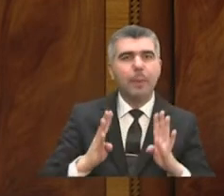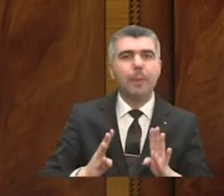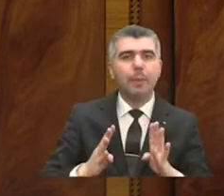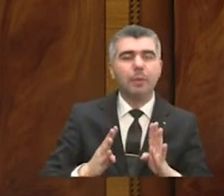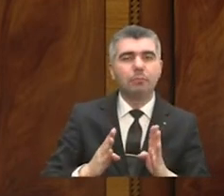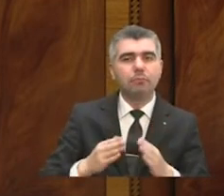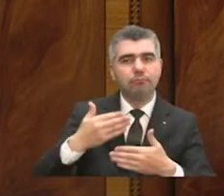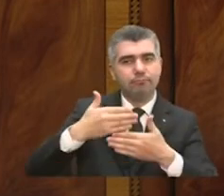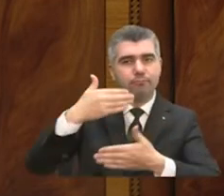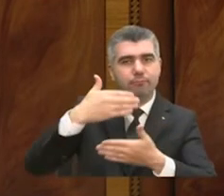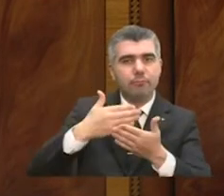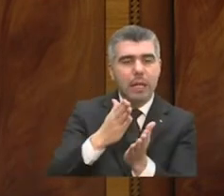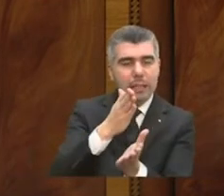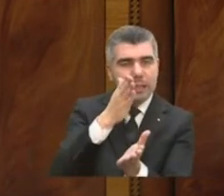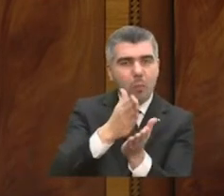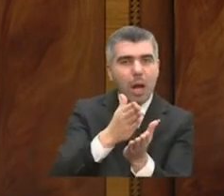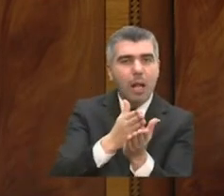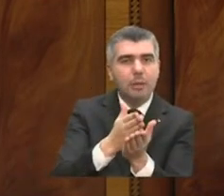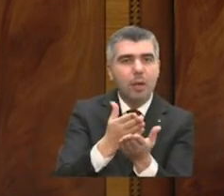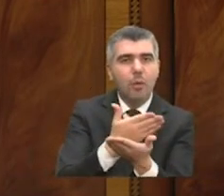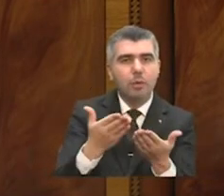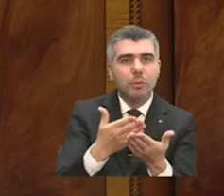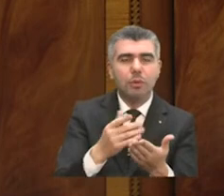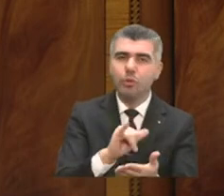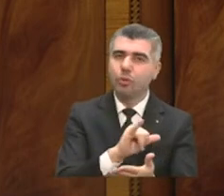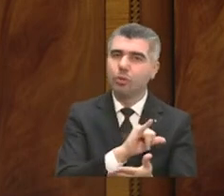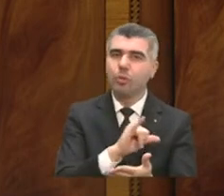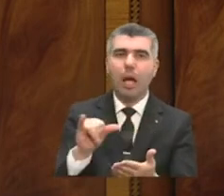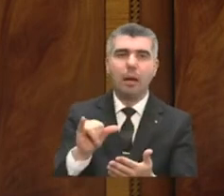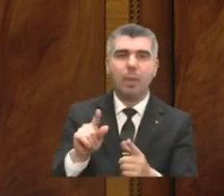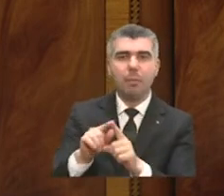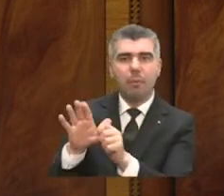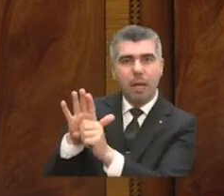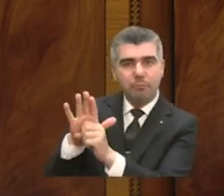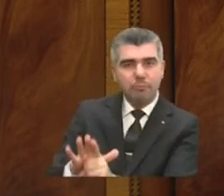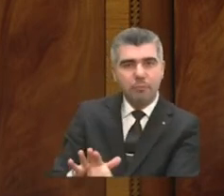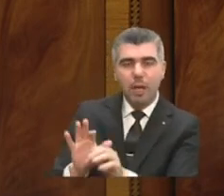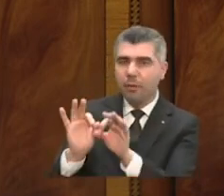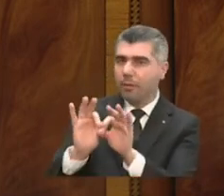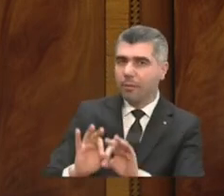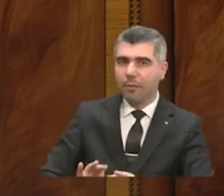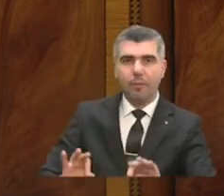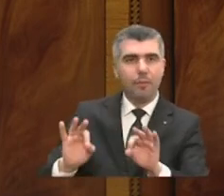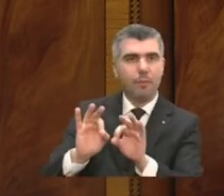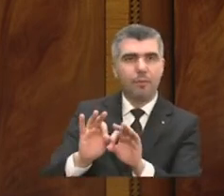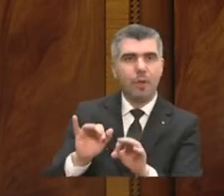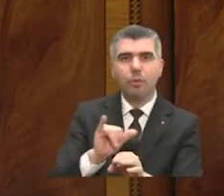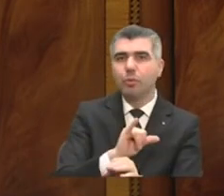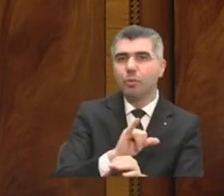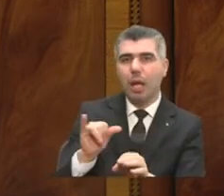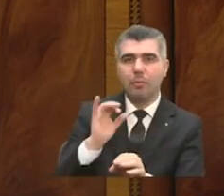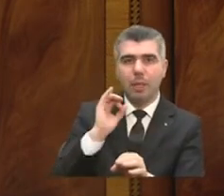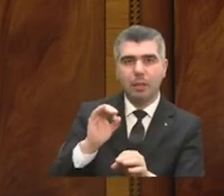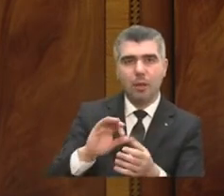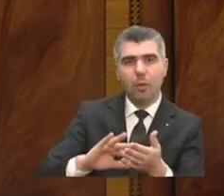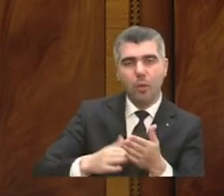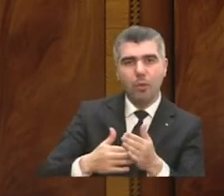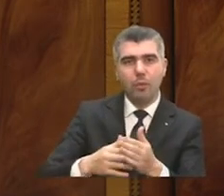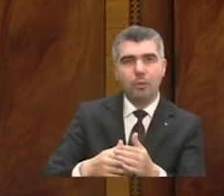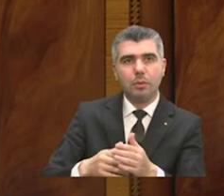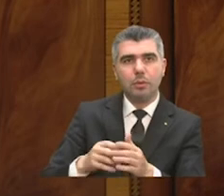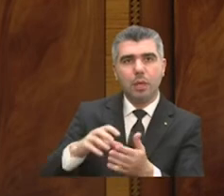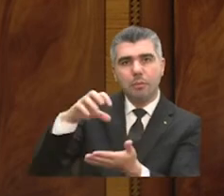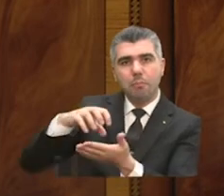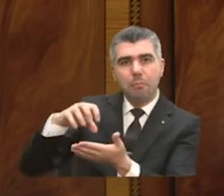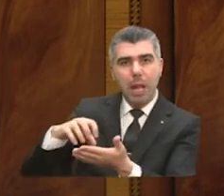Nous gérons notre pays de façon indépendante et nous n'acceptons aucune pression,